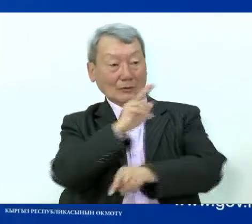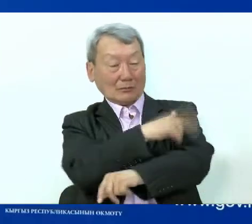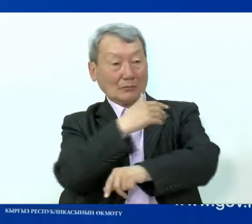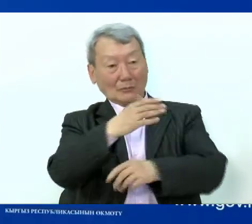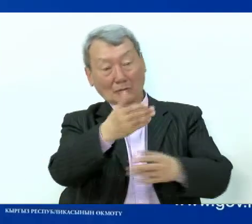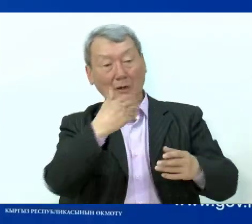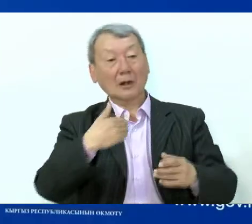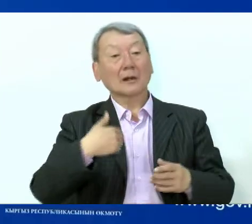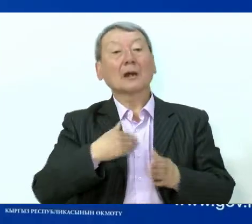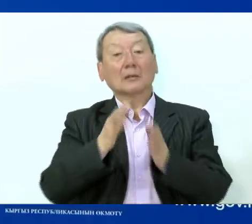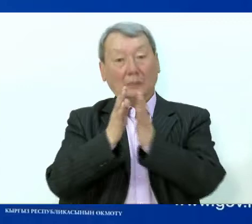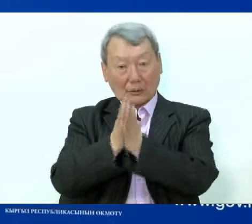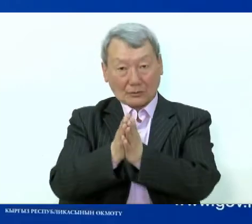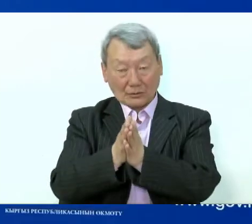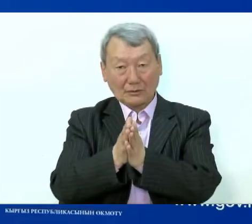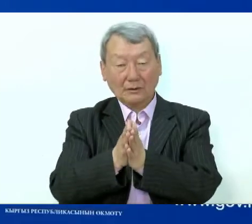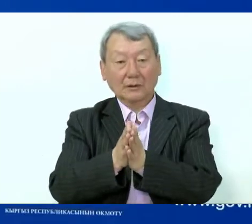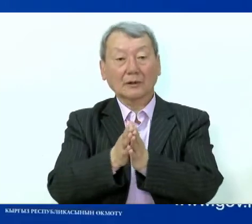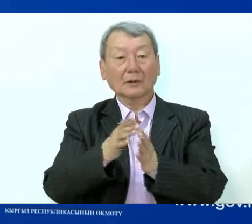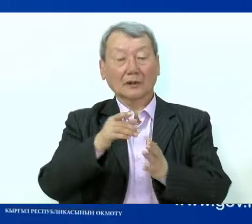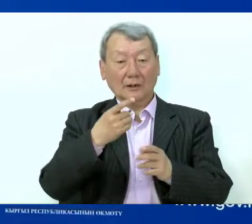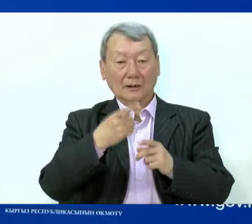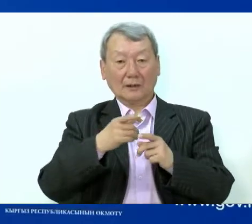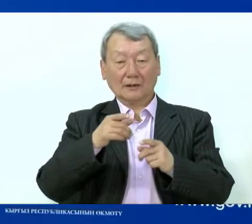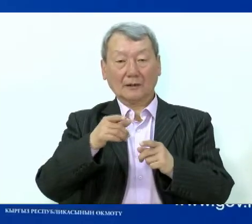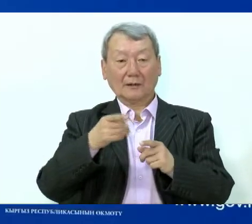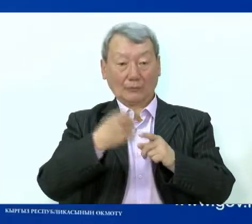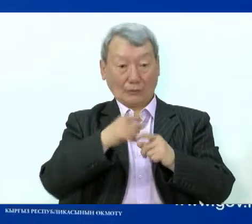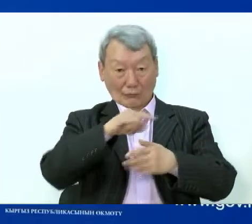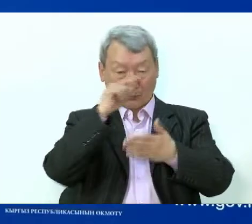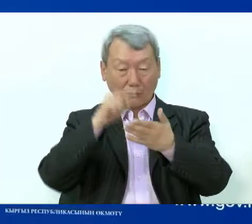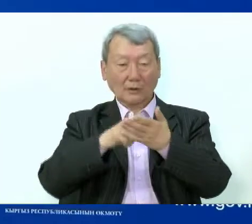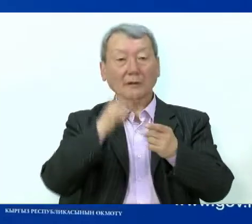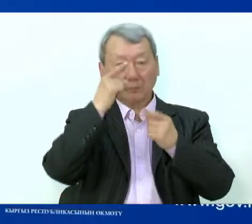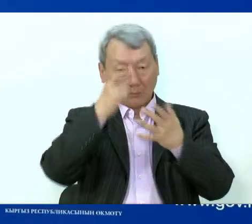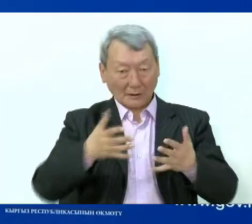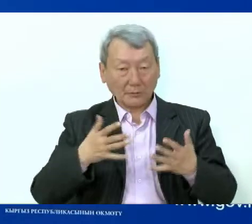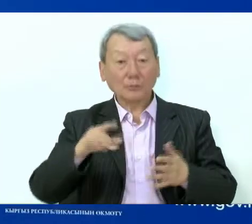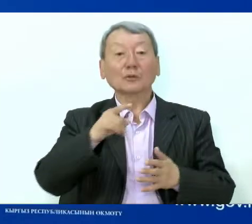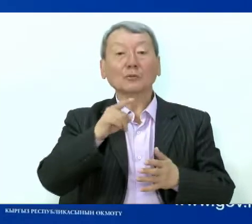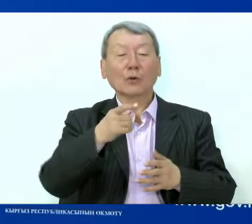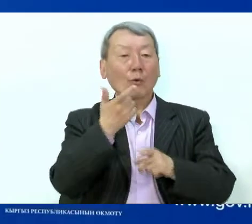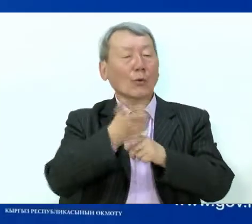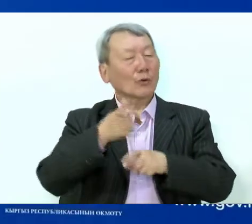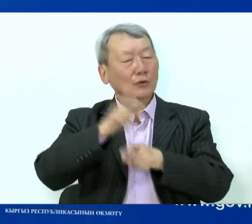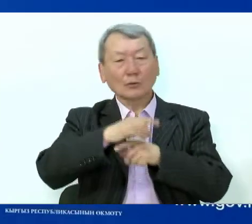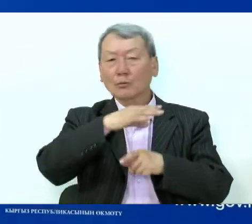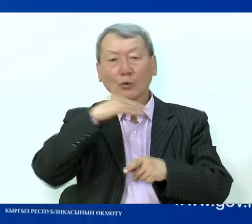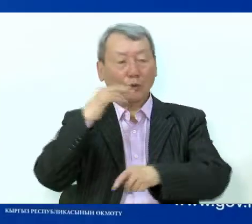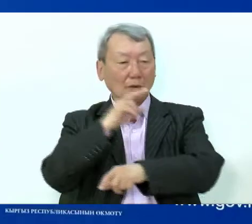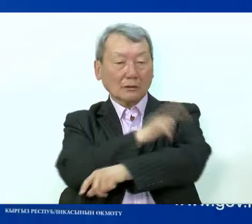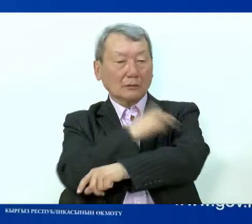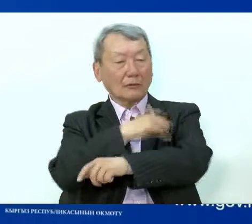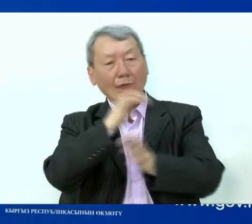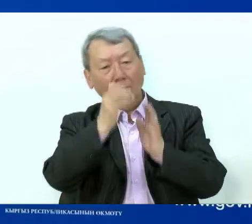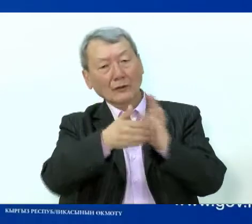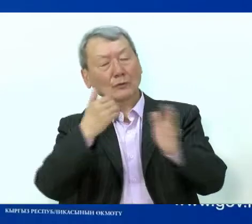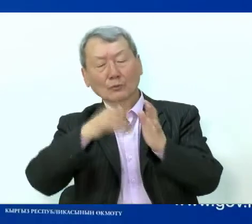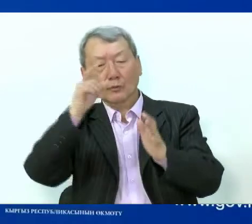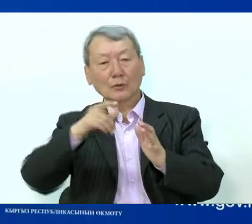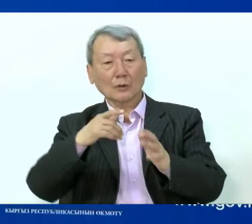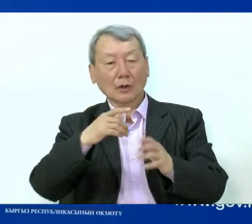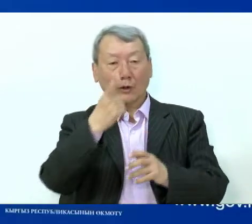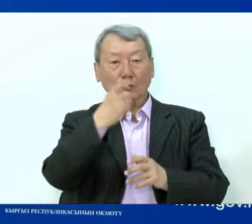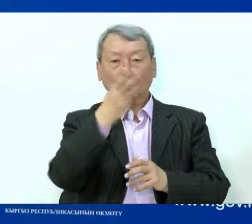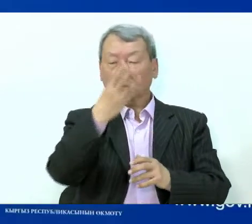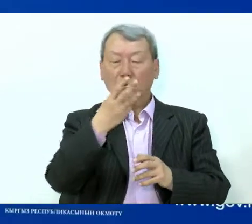я прошу вас отнестись к этому с пониманием. Почему? Потому что очень много вызовов. Служба